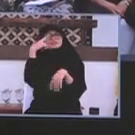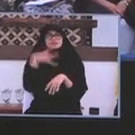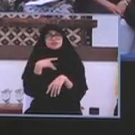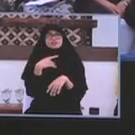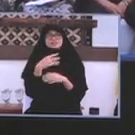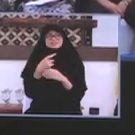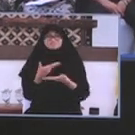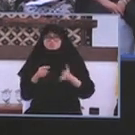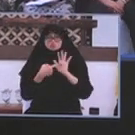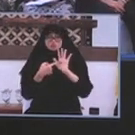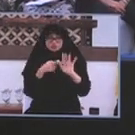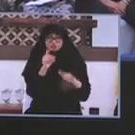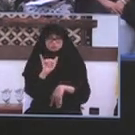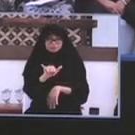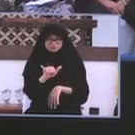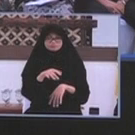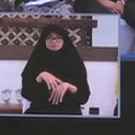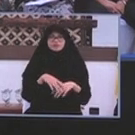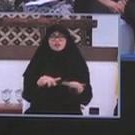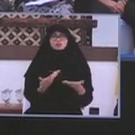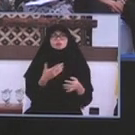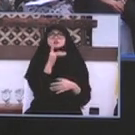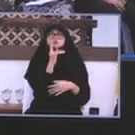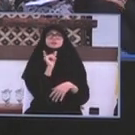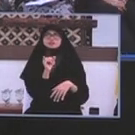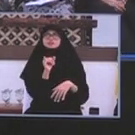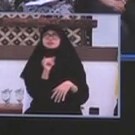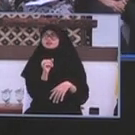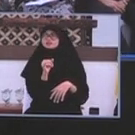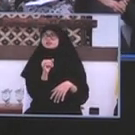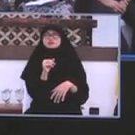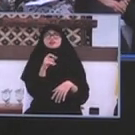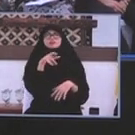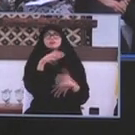masyarakat desa njenengan mau lapor jenengan lewat apa